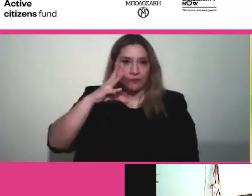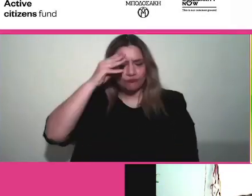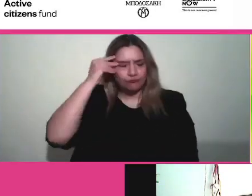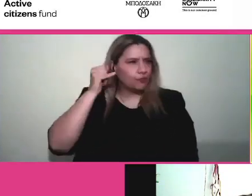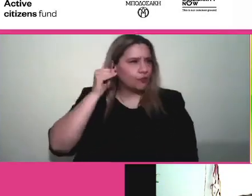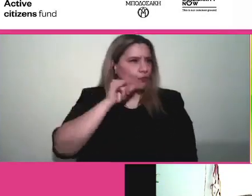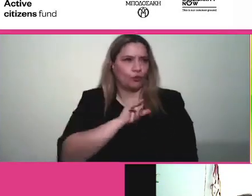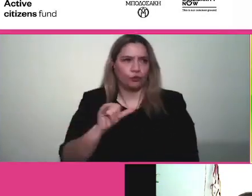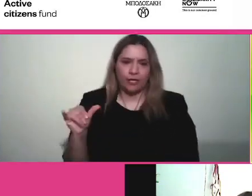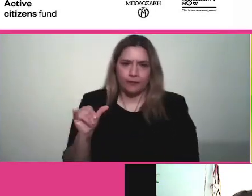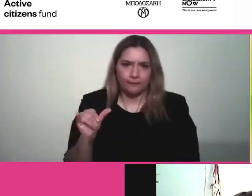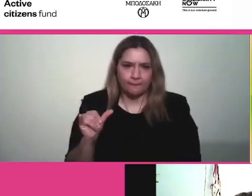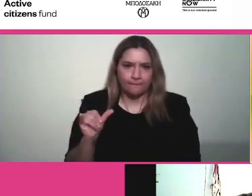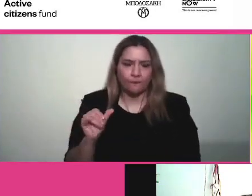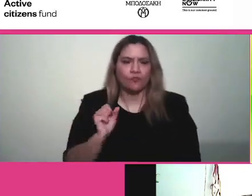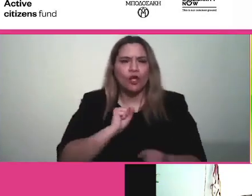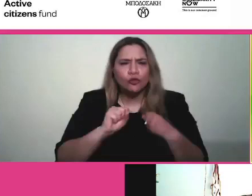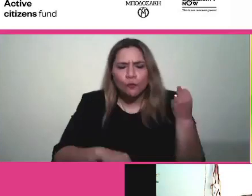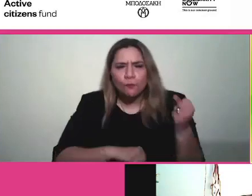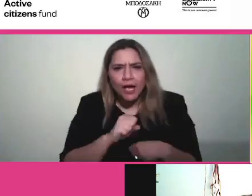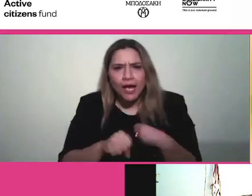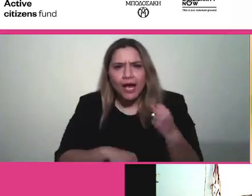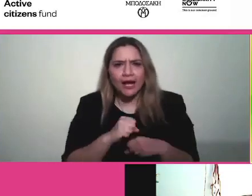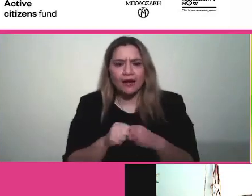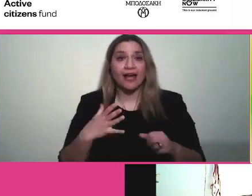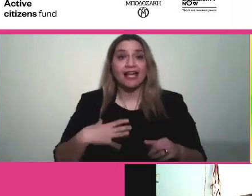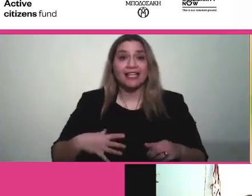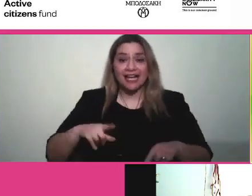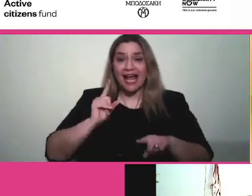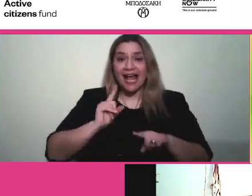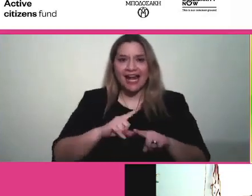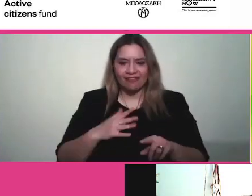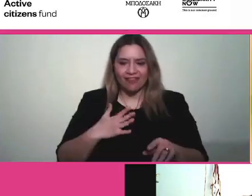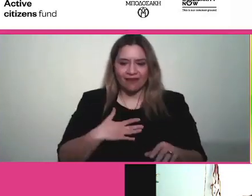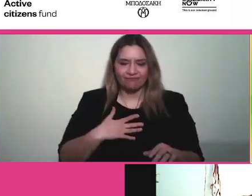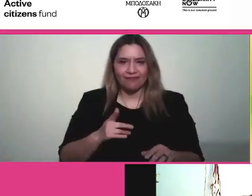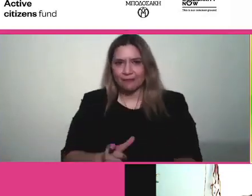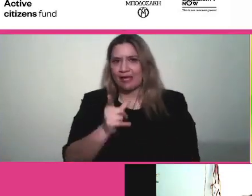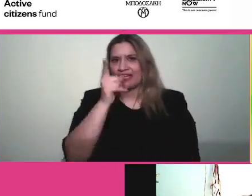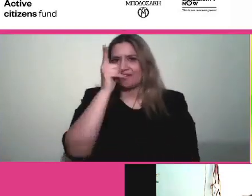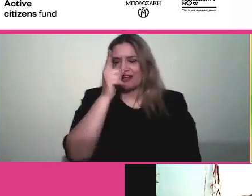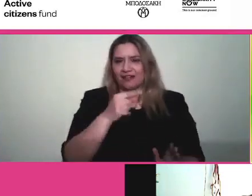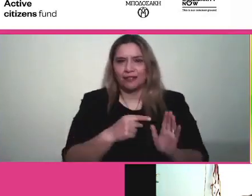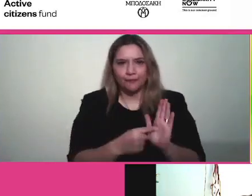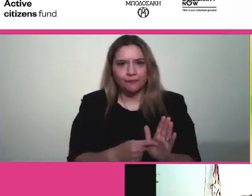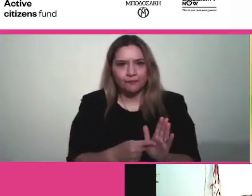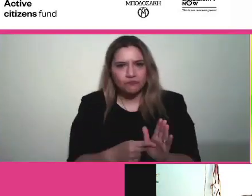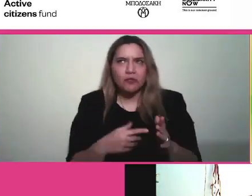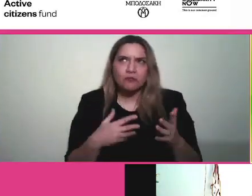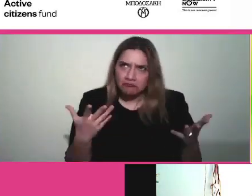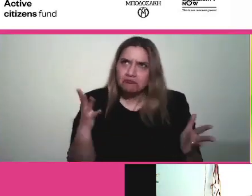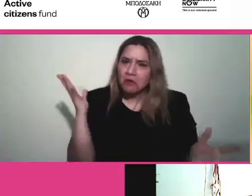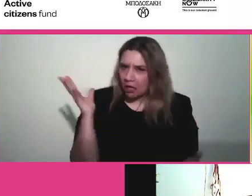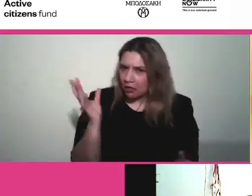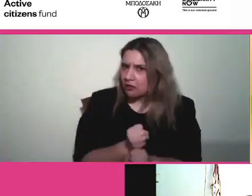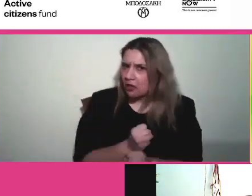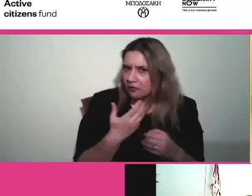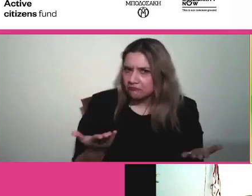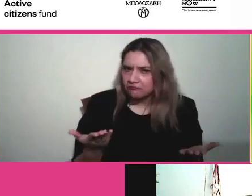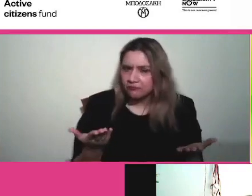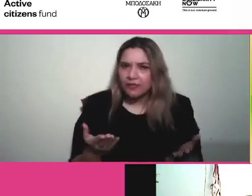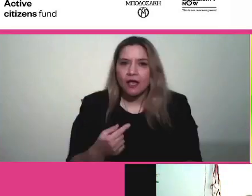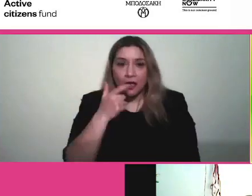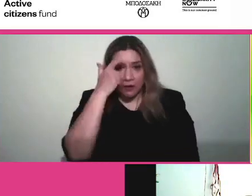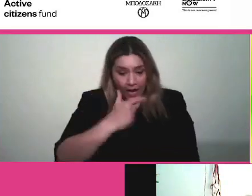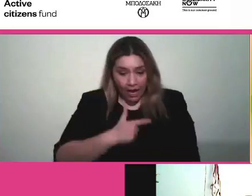Είναι κάτι που το πάλευα, ήθελα να κάνω τη χώρα μας υπερήφανη. Κατά μία έννοια την έκανα. Εφόσον ένιωσα εγώ